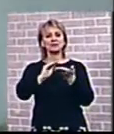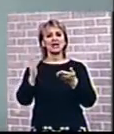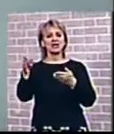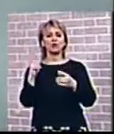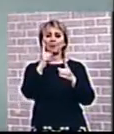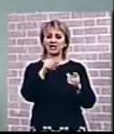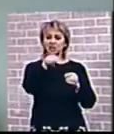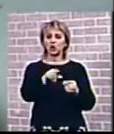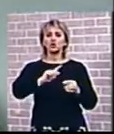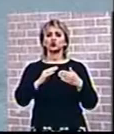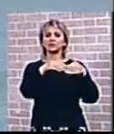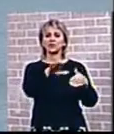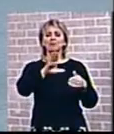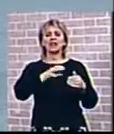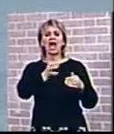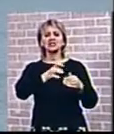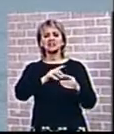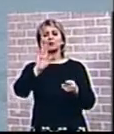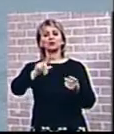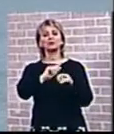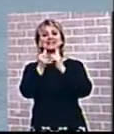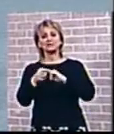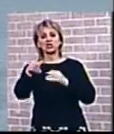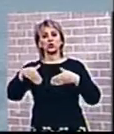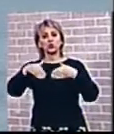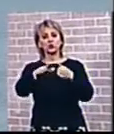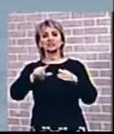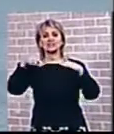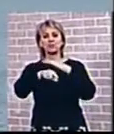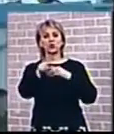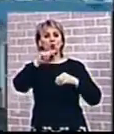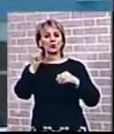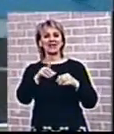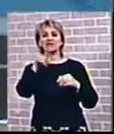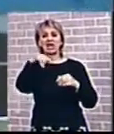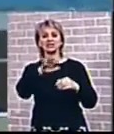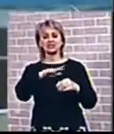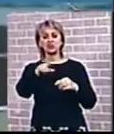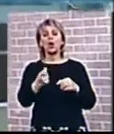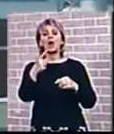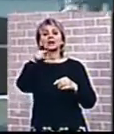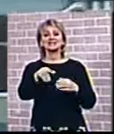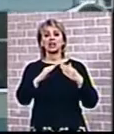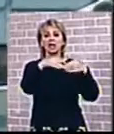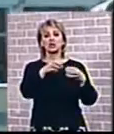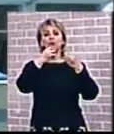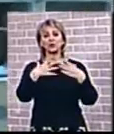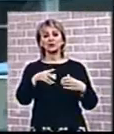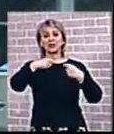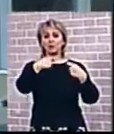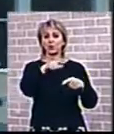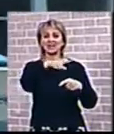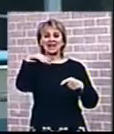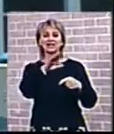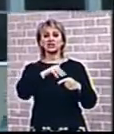Якобы теплоход шел в Одессу, но вдруг изменил курс и чуть ли не сбежал из Украины в Россию. Но оказалось, лайнер просто перепродан